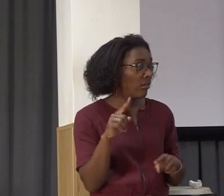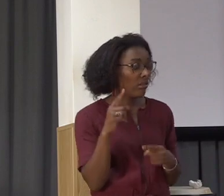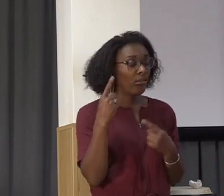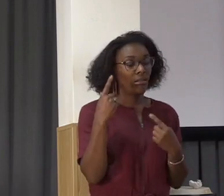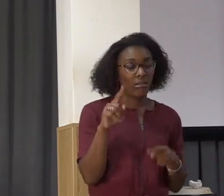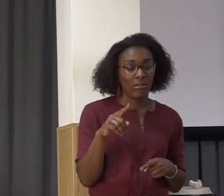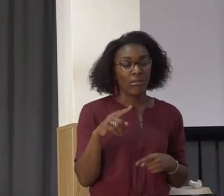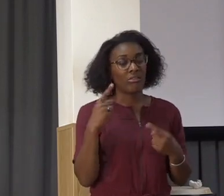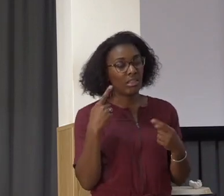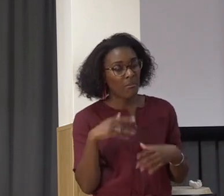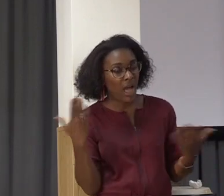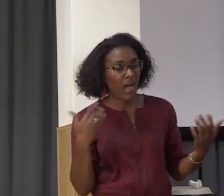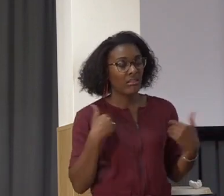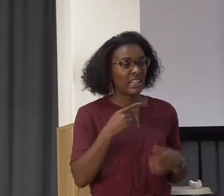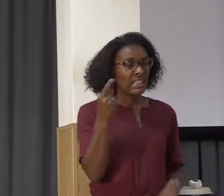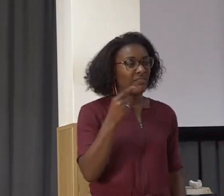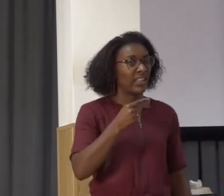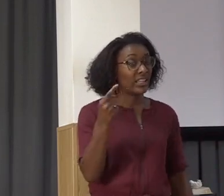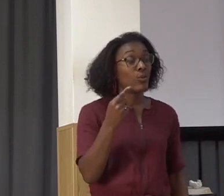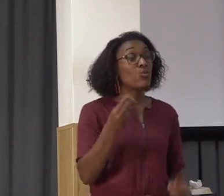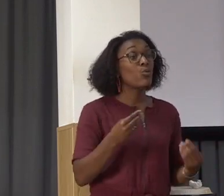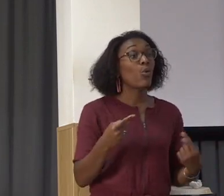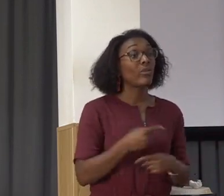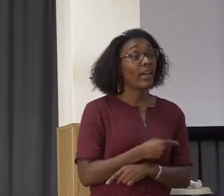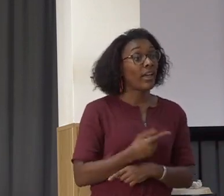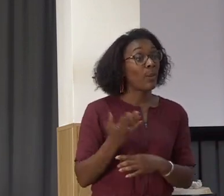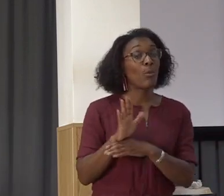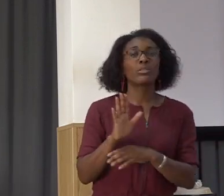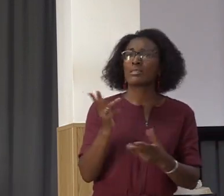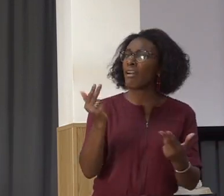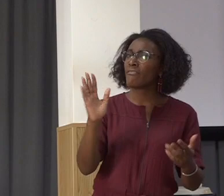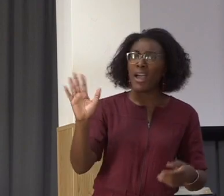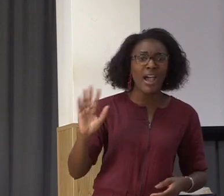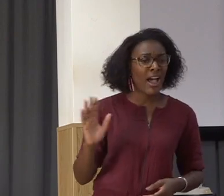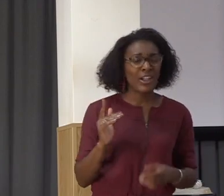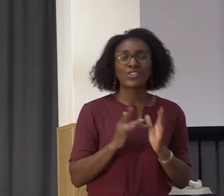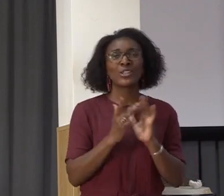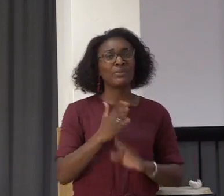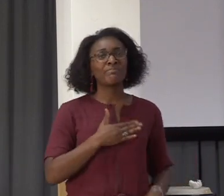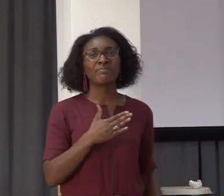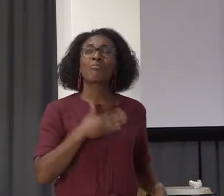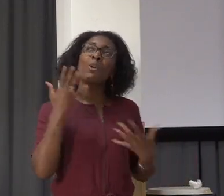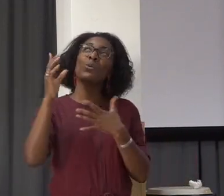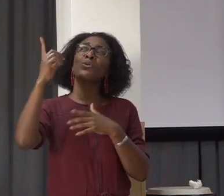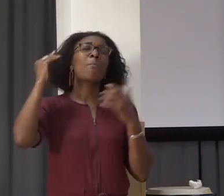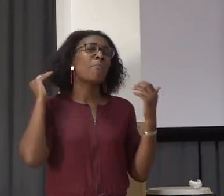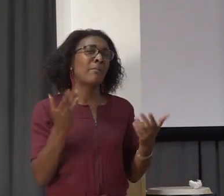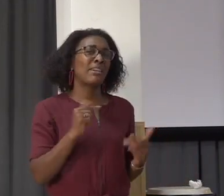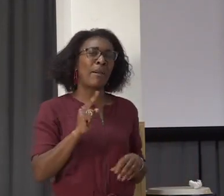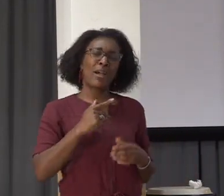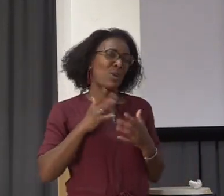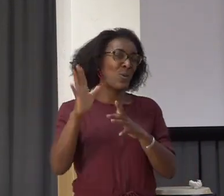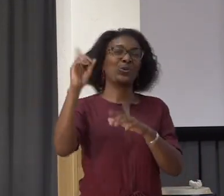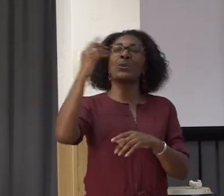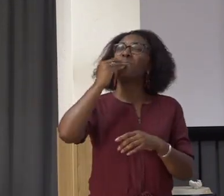d'être toujours négatif, ou est-ce qu'on montre cette attitude de louange et de